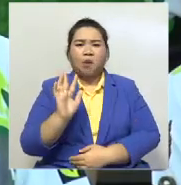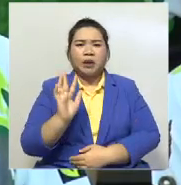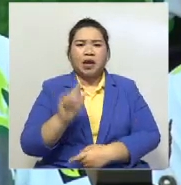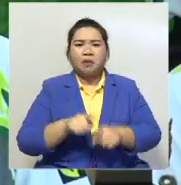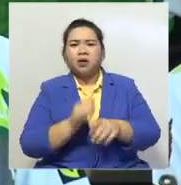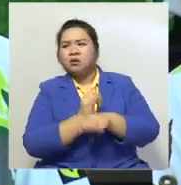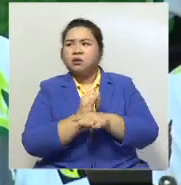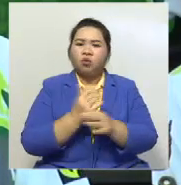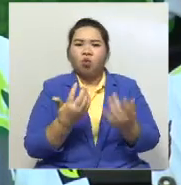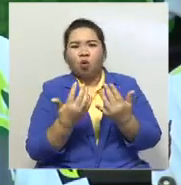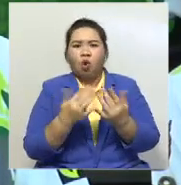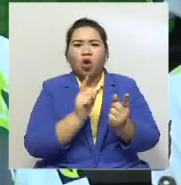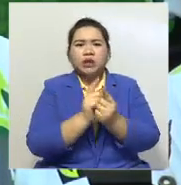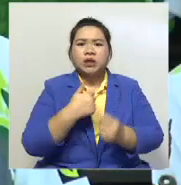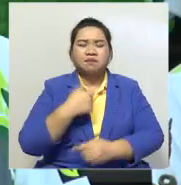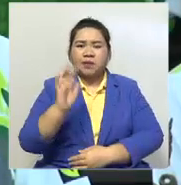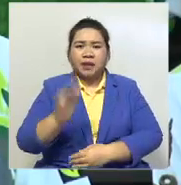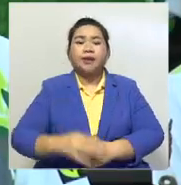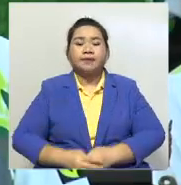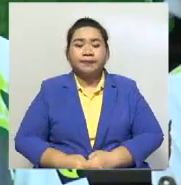ต่นอนรอเจ้าหน้าที่มาเจอพวกเราครับ